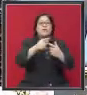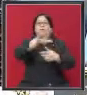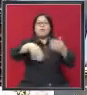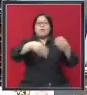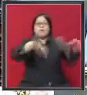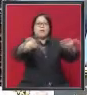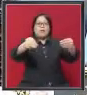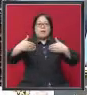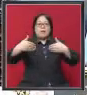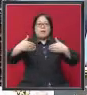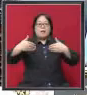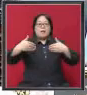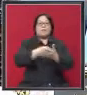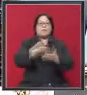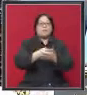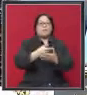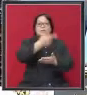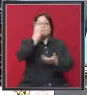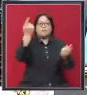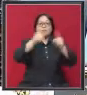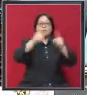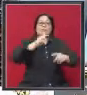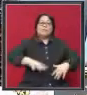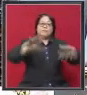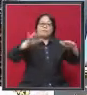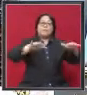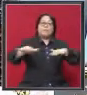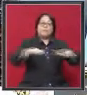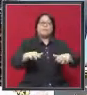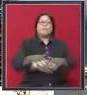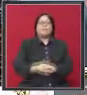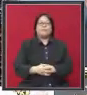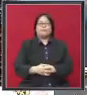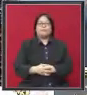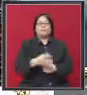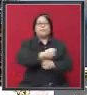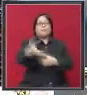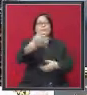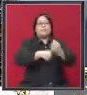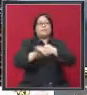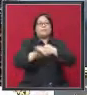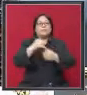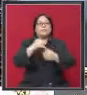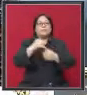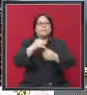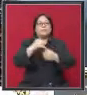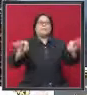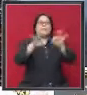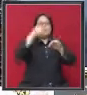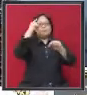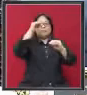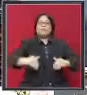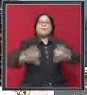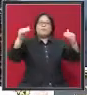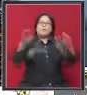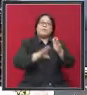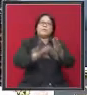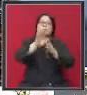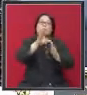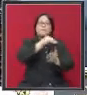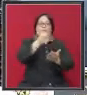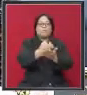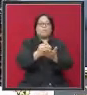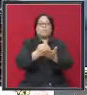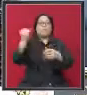mengalami kehilangan pengeluaran hasil tanaman kesan dari bencana alam. Nelayan juga memainkan peranan yang penting dalam meningkatkan pembangunan